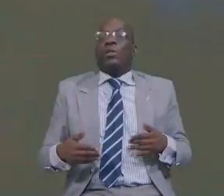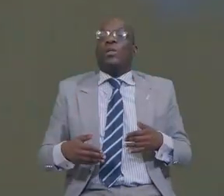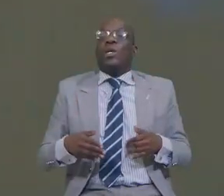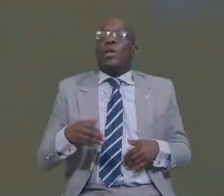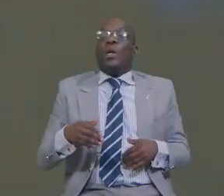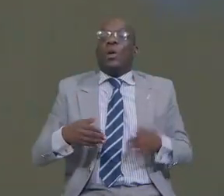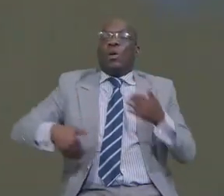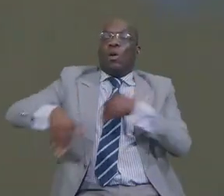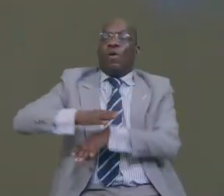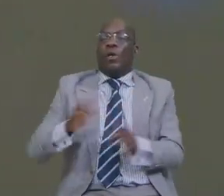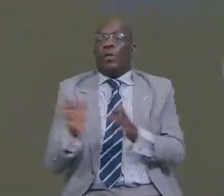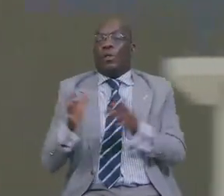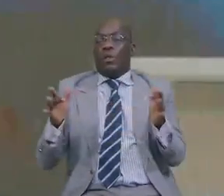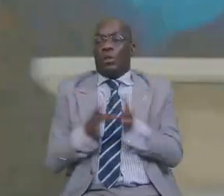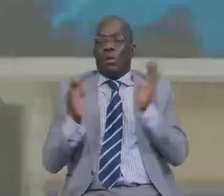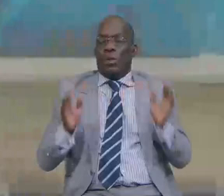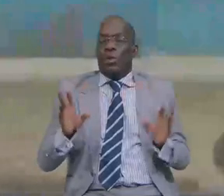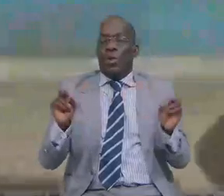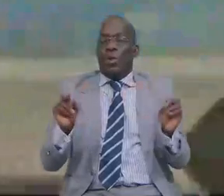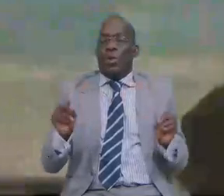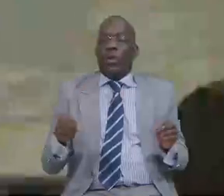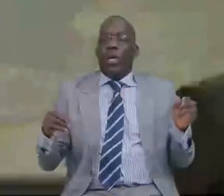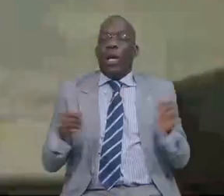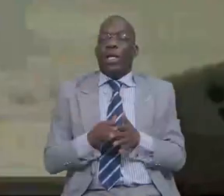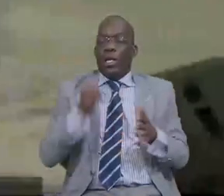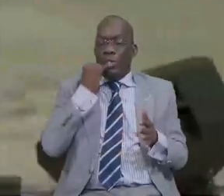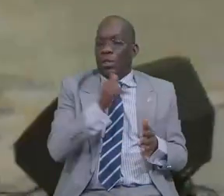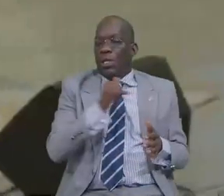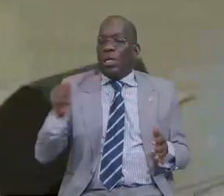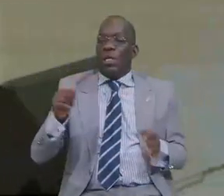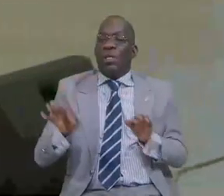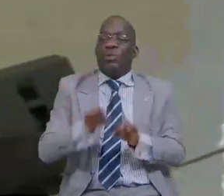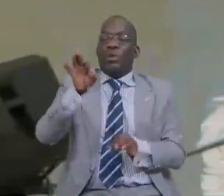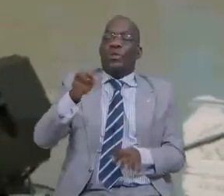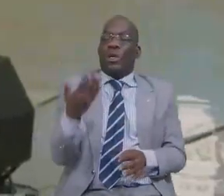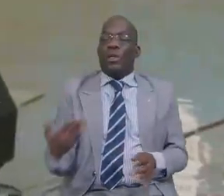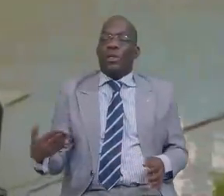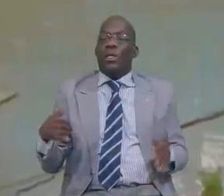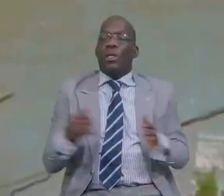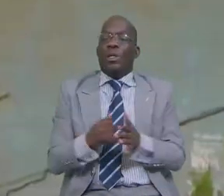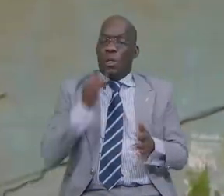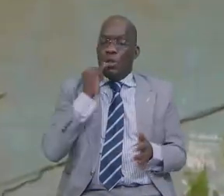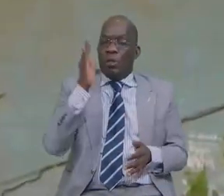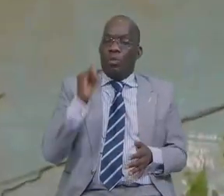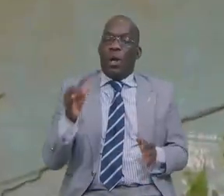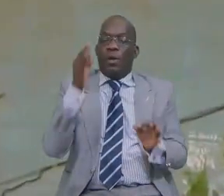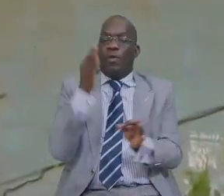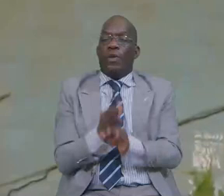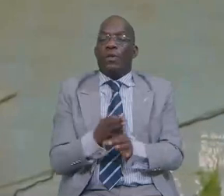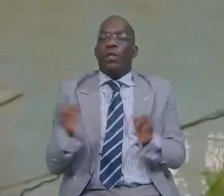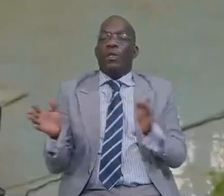enveloppé, a enveloppé Jésus. Non. C'est une chose spirituelle. Ce n'est pas la